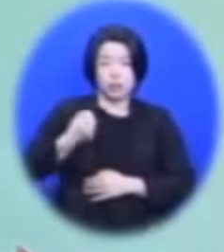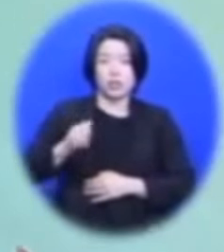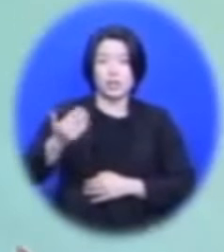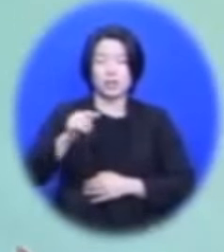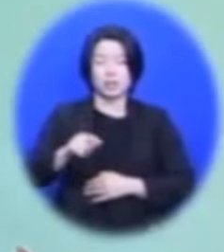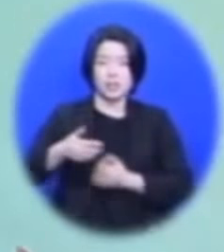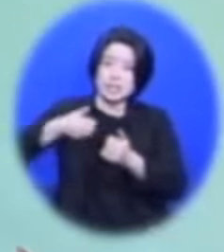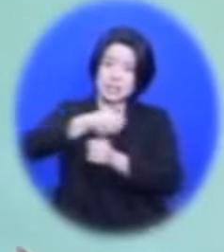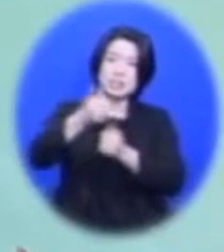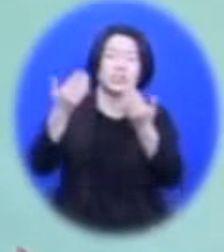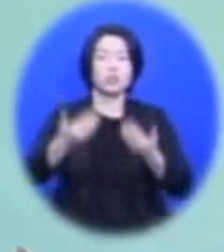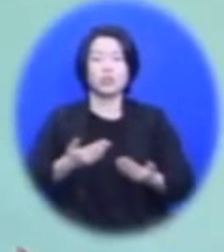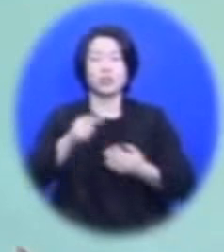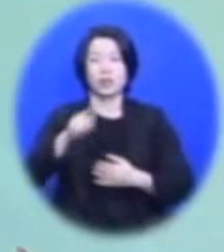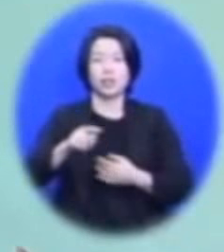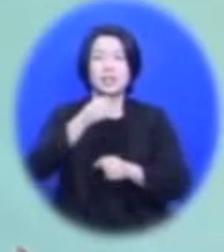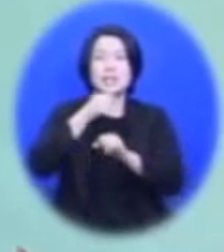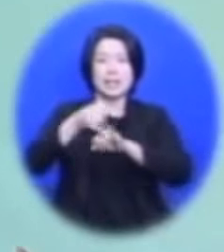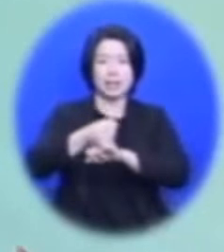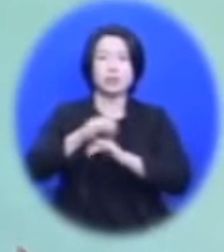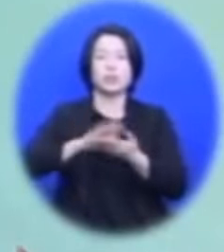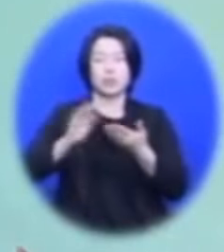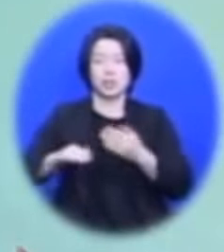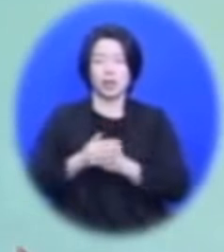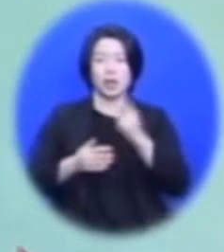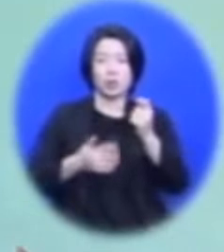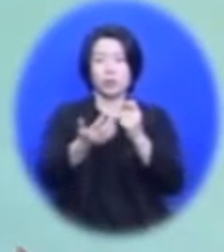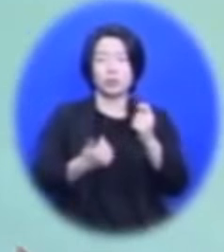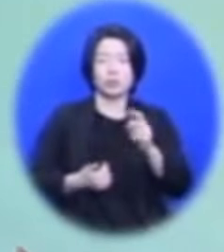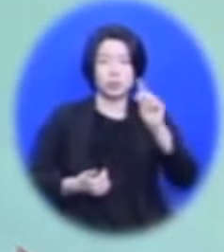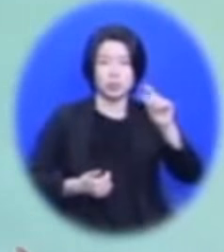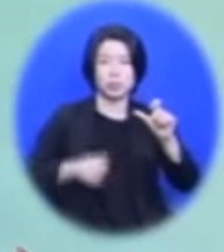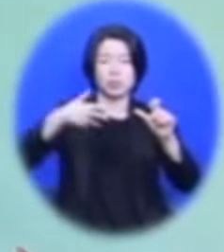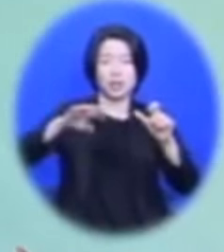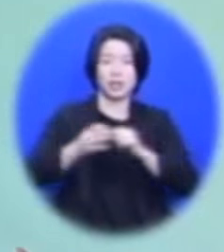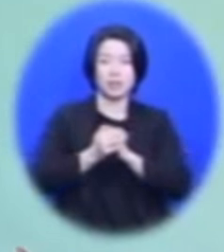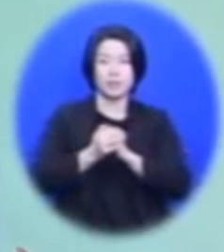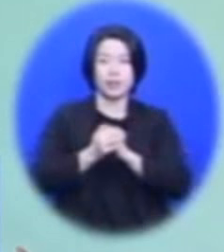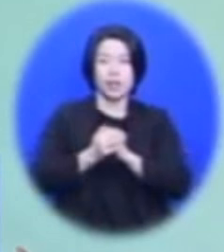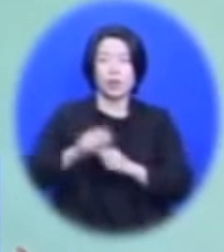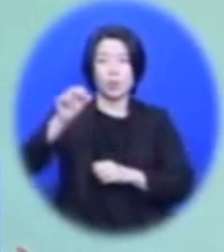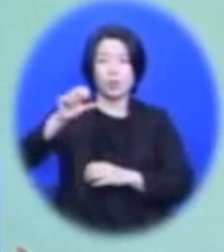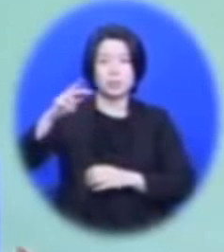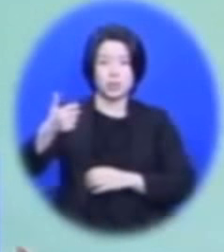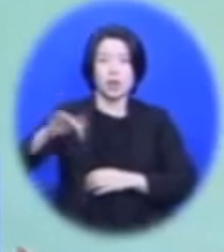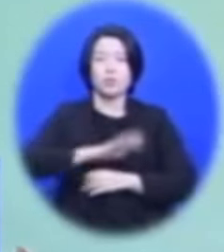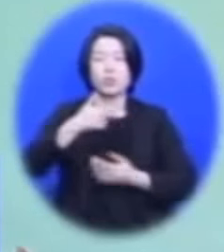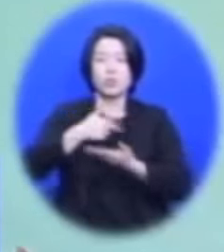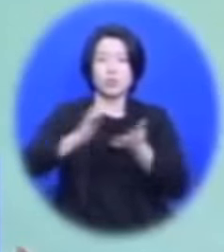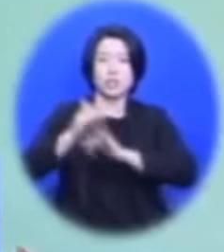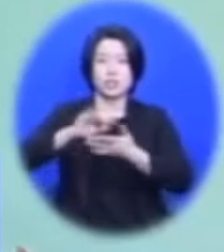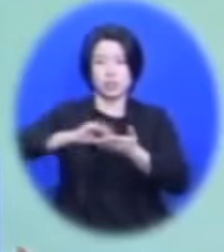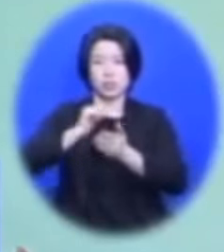승리를 주신다고 하신 약속. 고린도전서 15장 57절에 우리 주 예수 그리스도로 말미암아